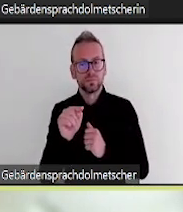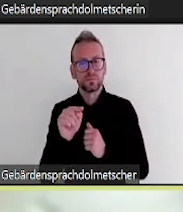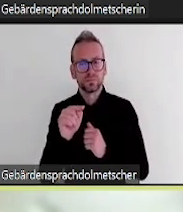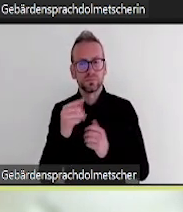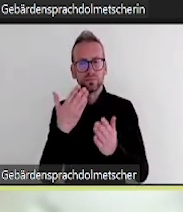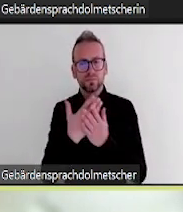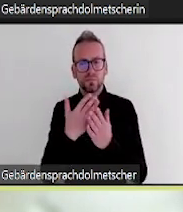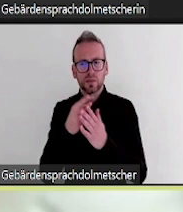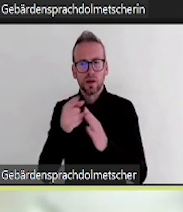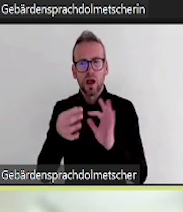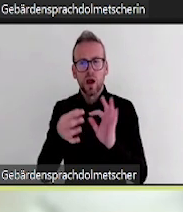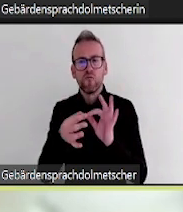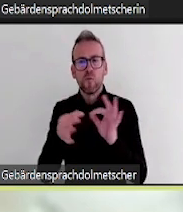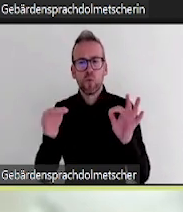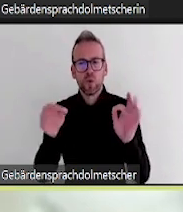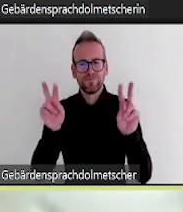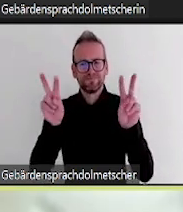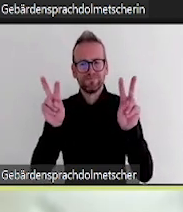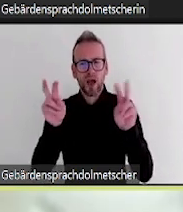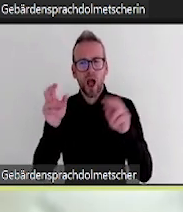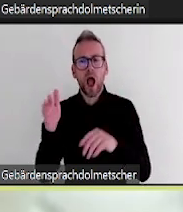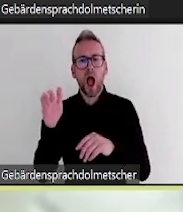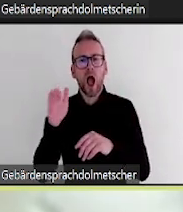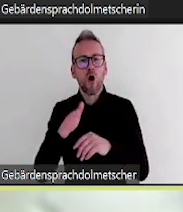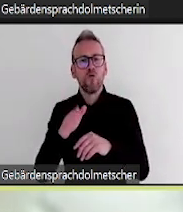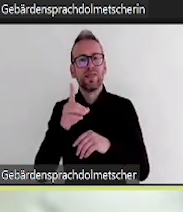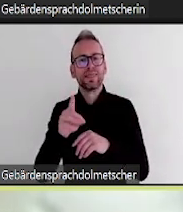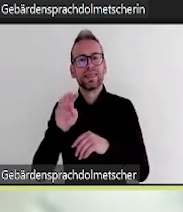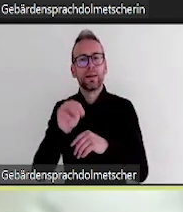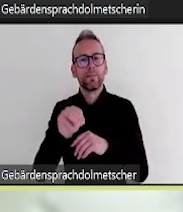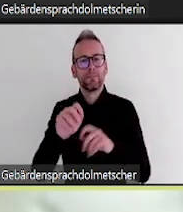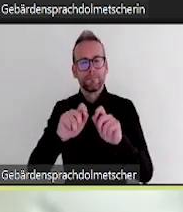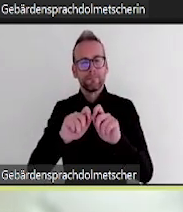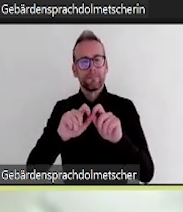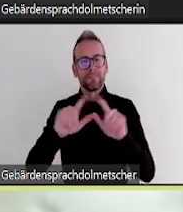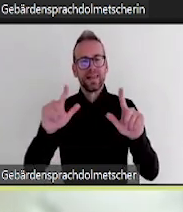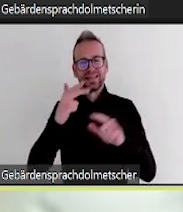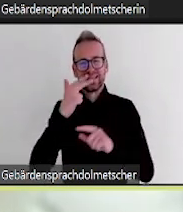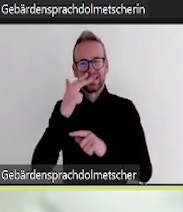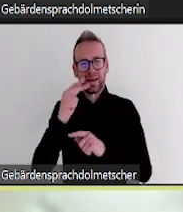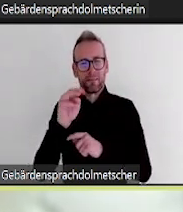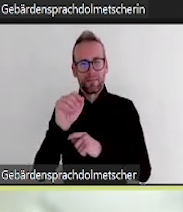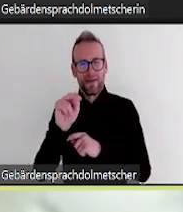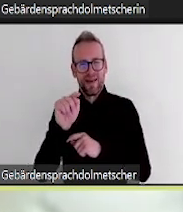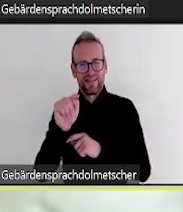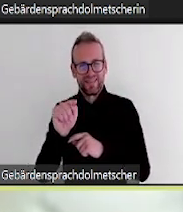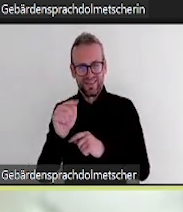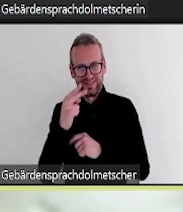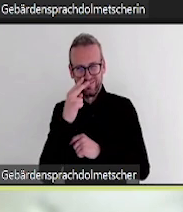Abbildung, über die Grafik oder über die Statistik, die man als